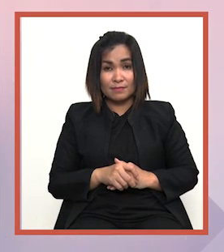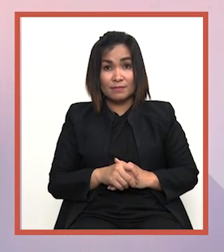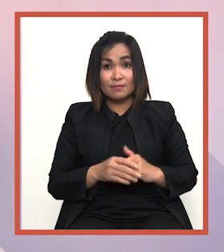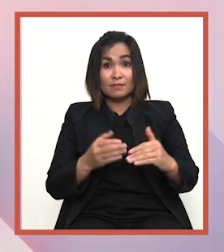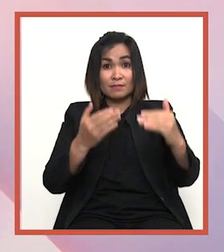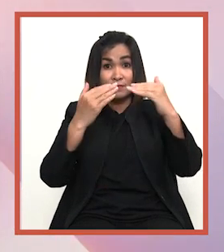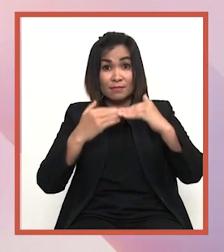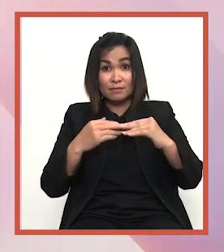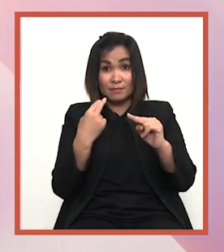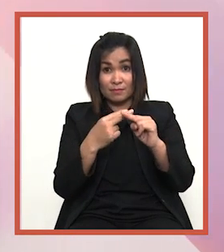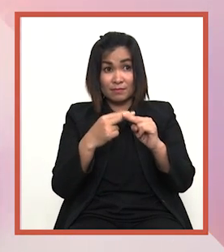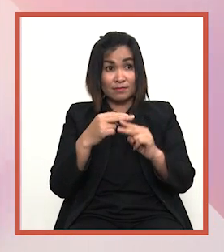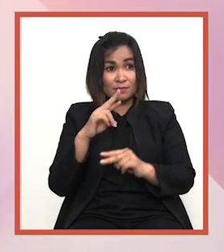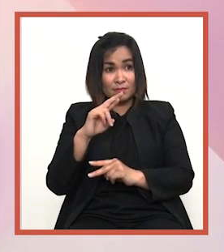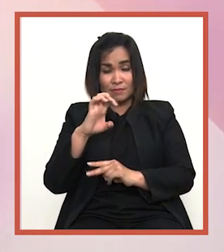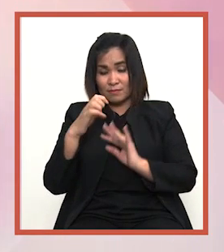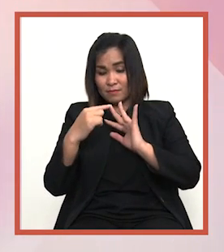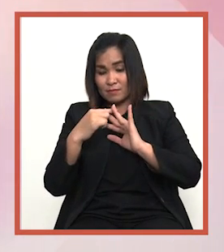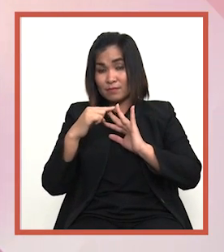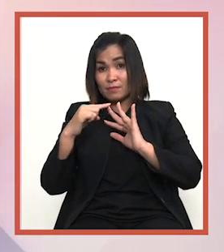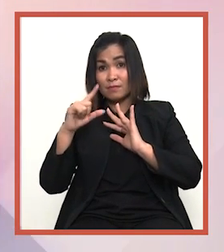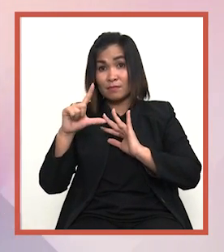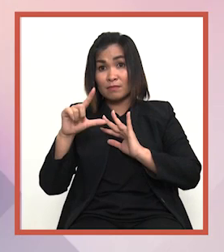ตัวต่อมาครับรีเลย์หน่วงเวลา